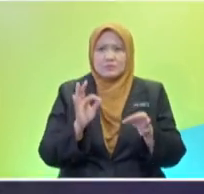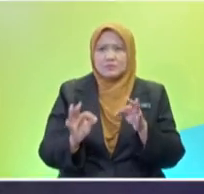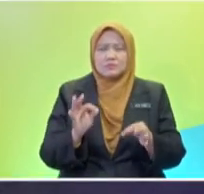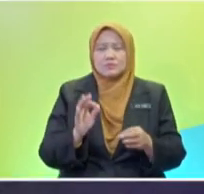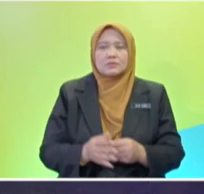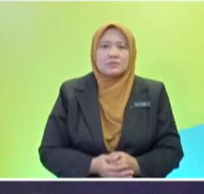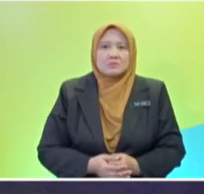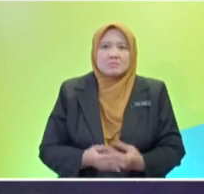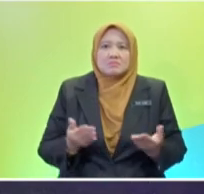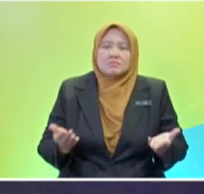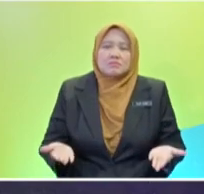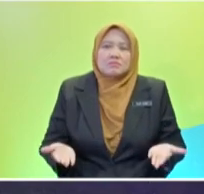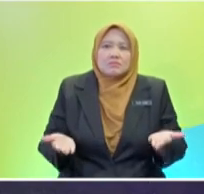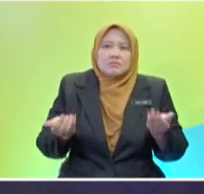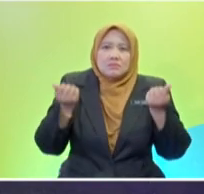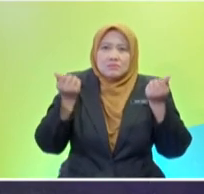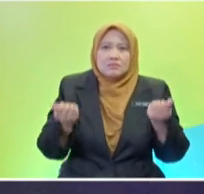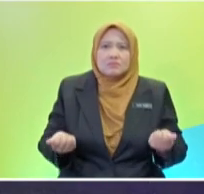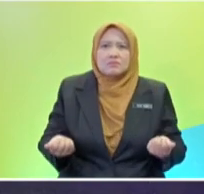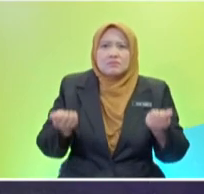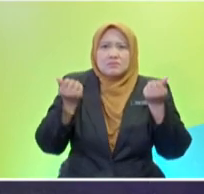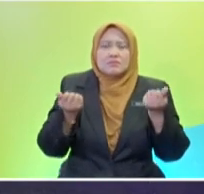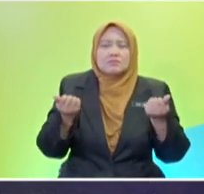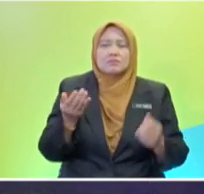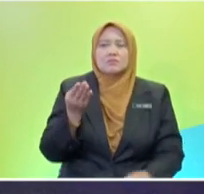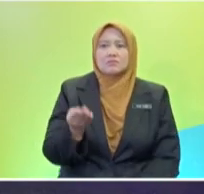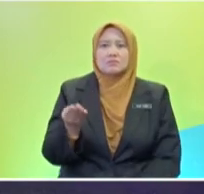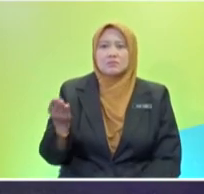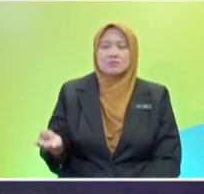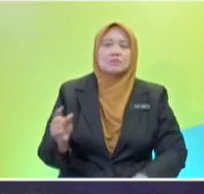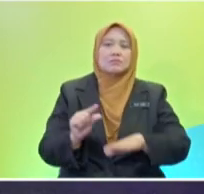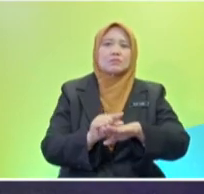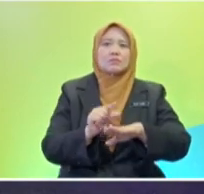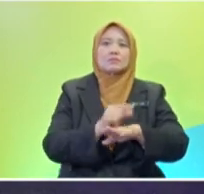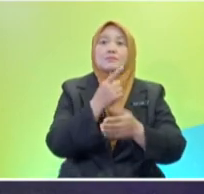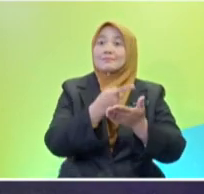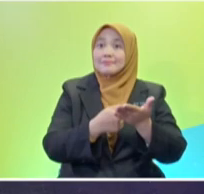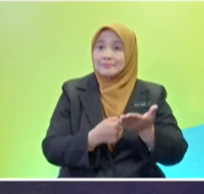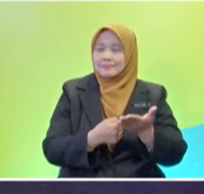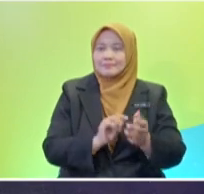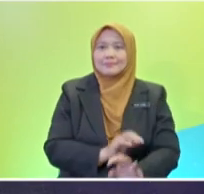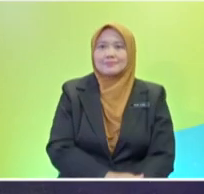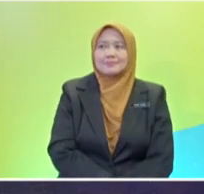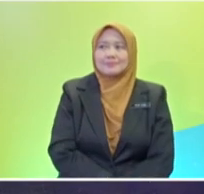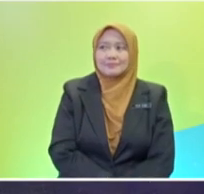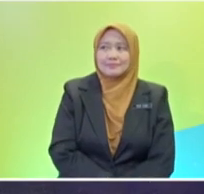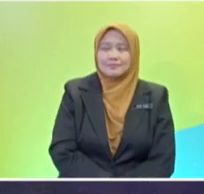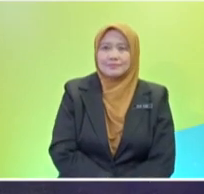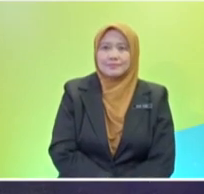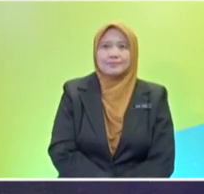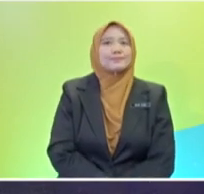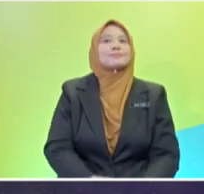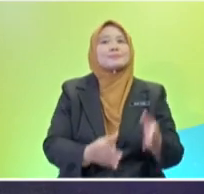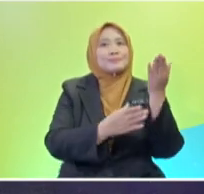kita ada dua dua anggota itu angka-angka Oke kalau kita angkat barang kita menggunakan yang ini sih Bu